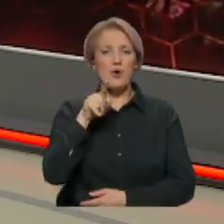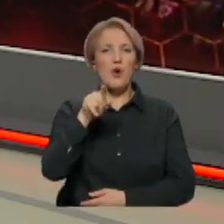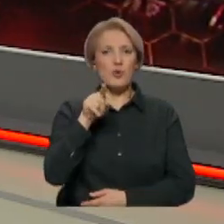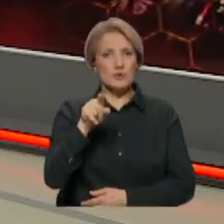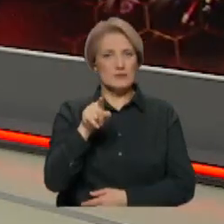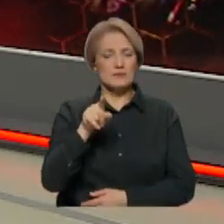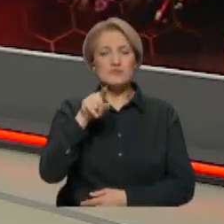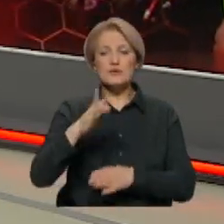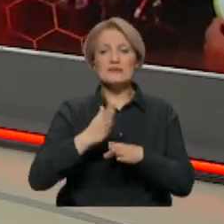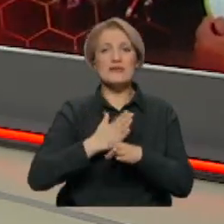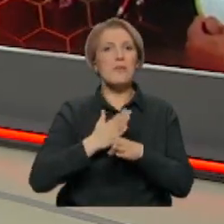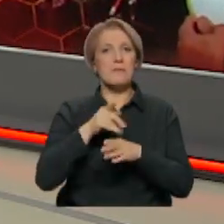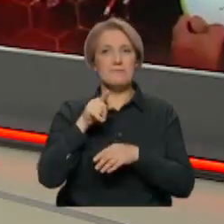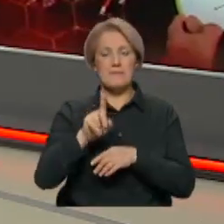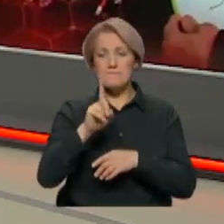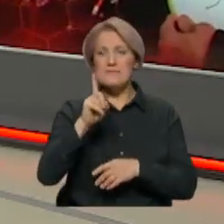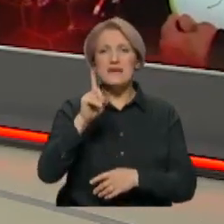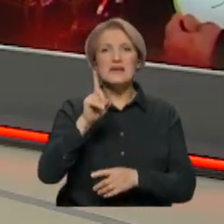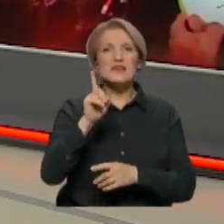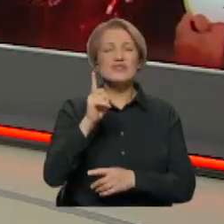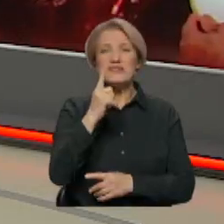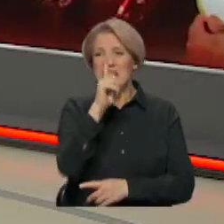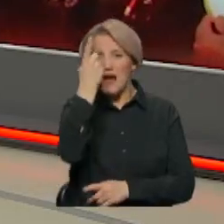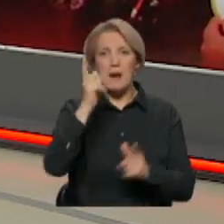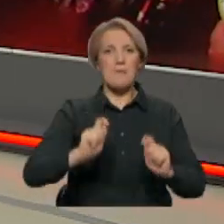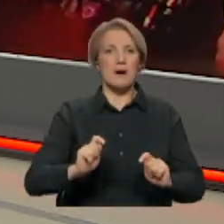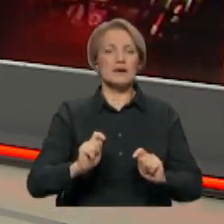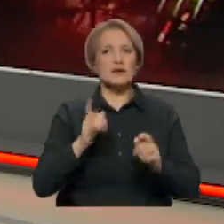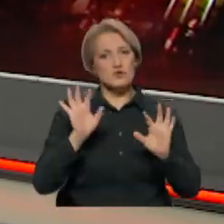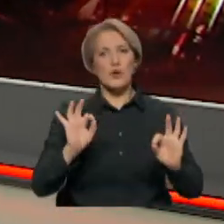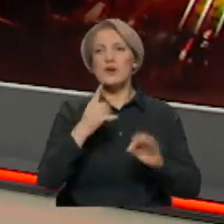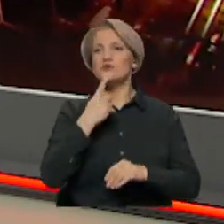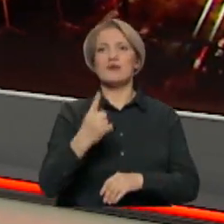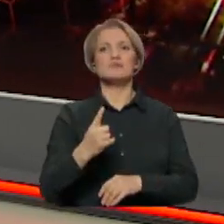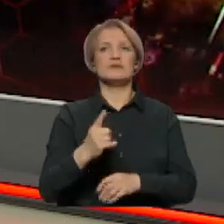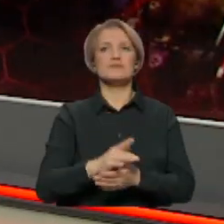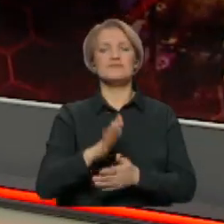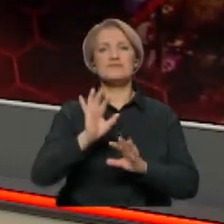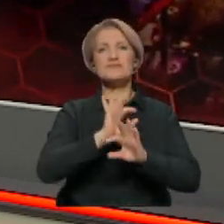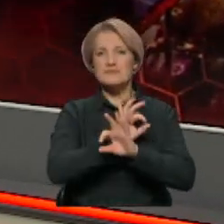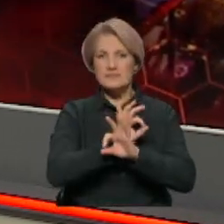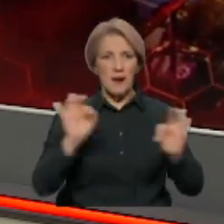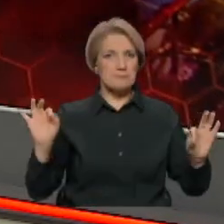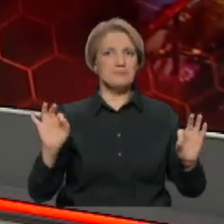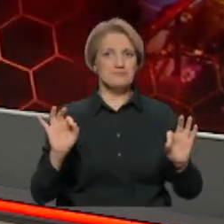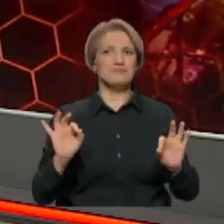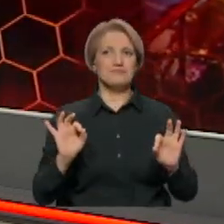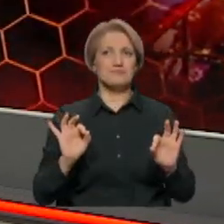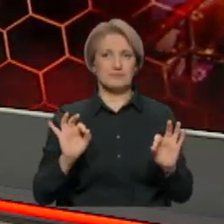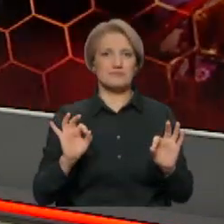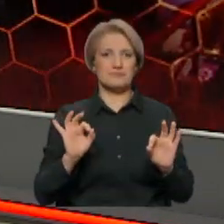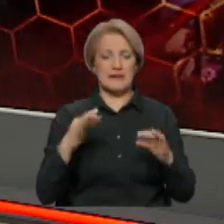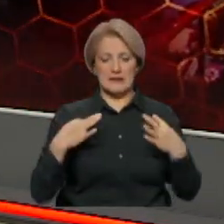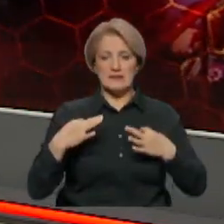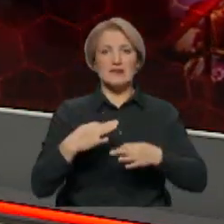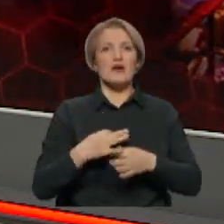onu bu nedenle biricik yapar. Şöyle söylemiş. Şimdi tam böyle